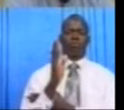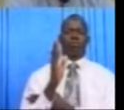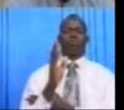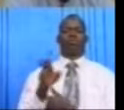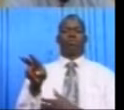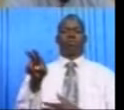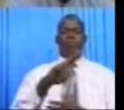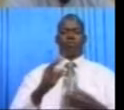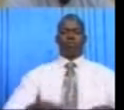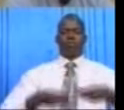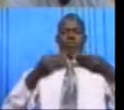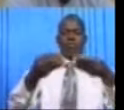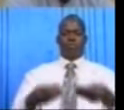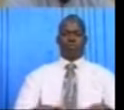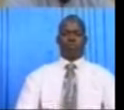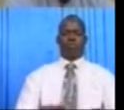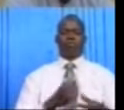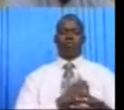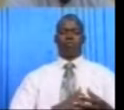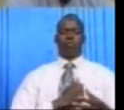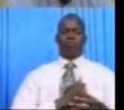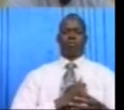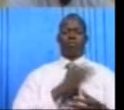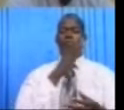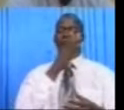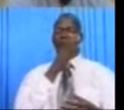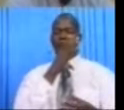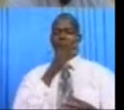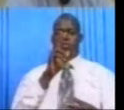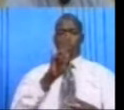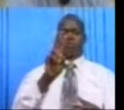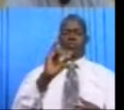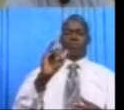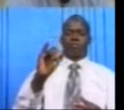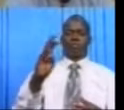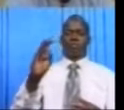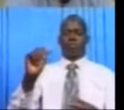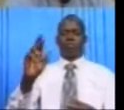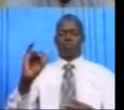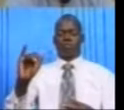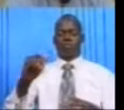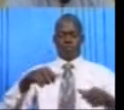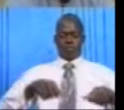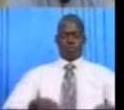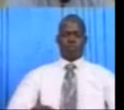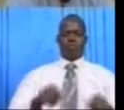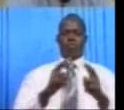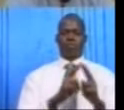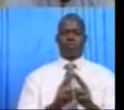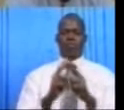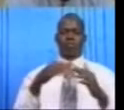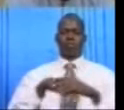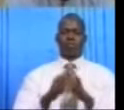En vous confiant à la sollicitude maternelle de la Vierge Marie, nous vous restons unis